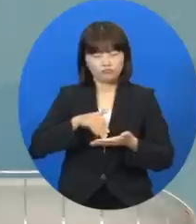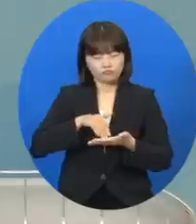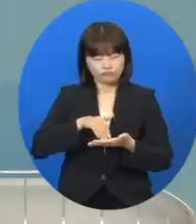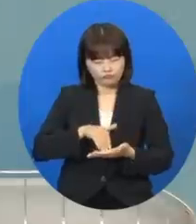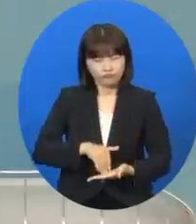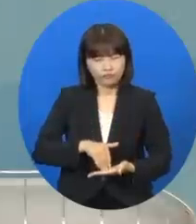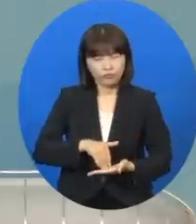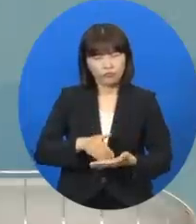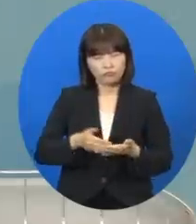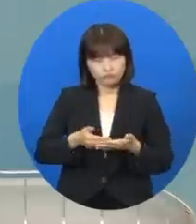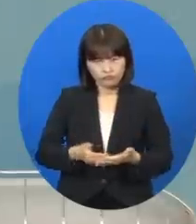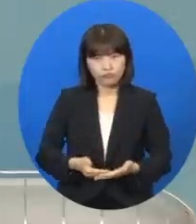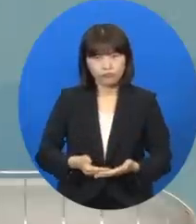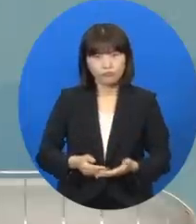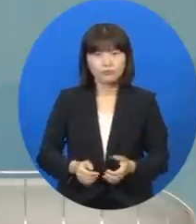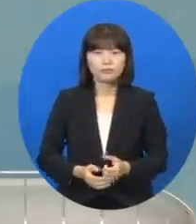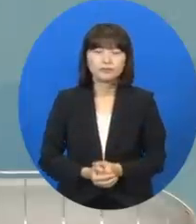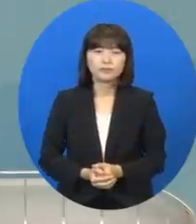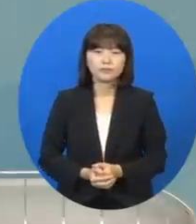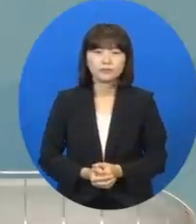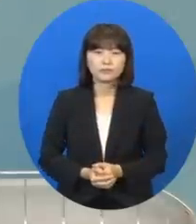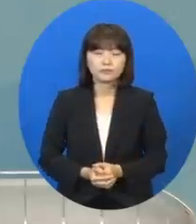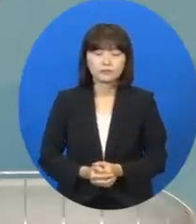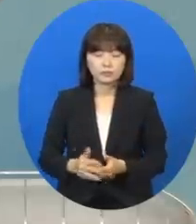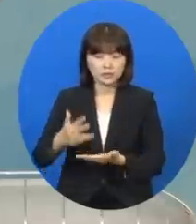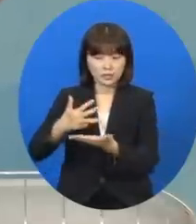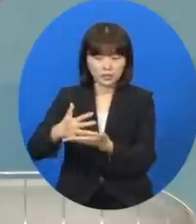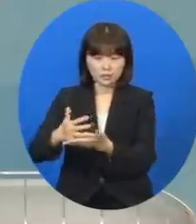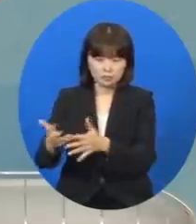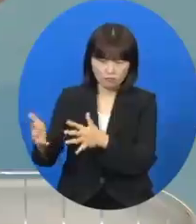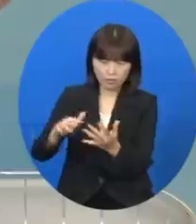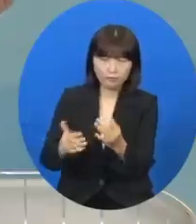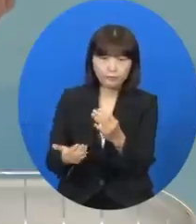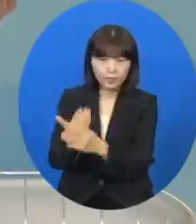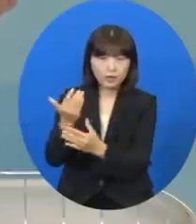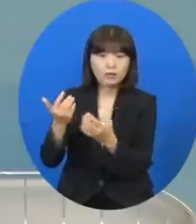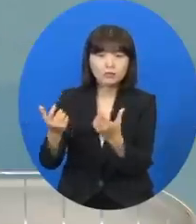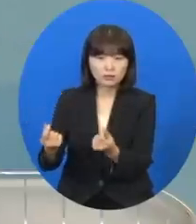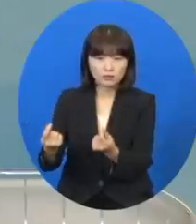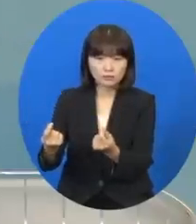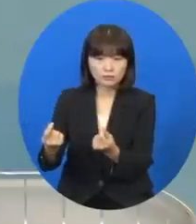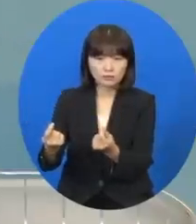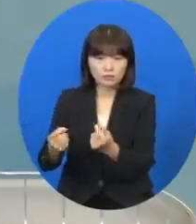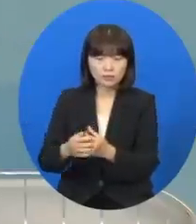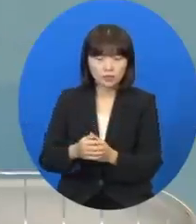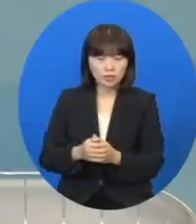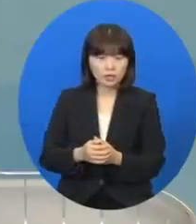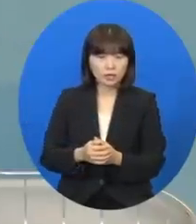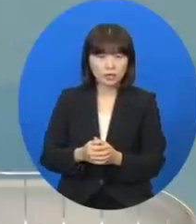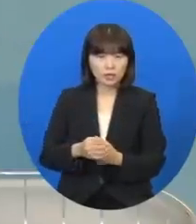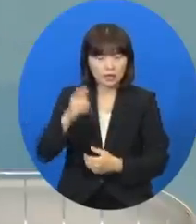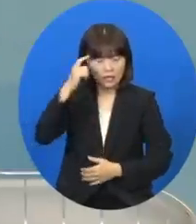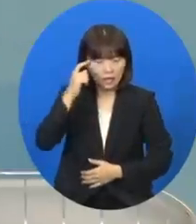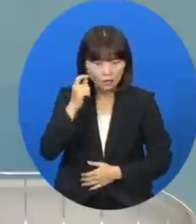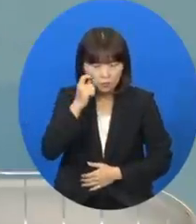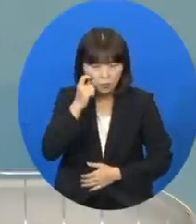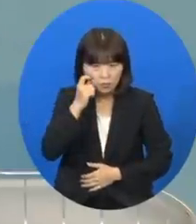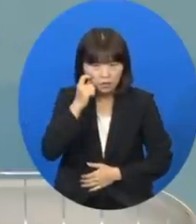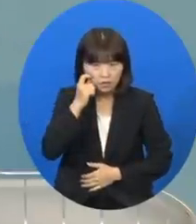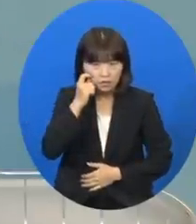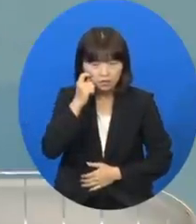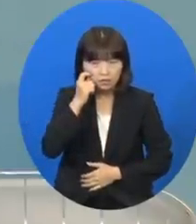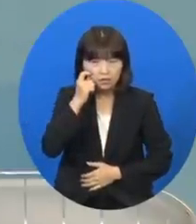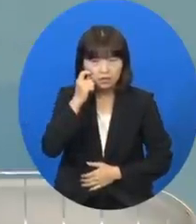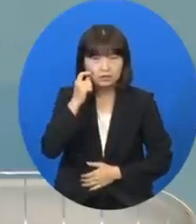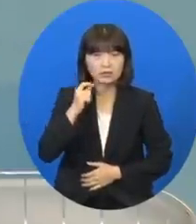됩니다. 그 이태원 참사같이 예상하지 못했고 있을 수 없을 것 같은